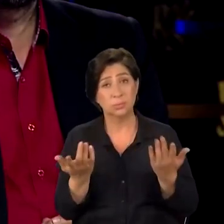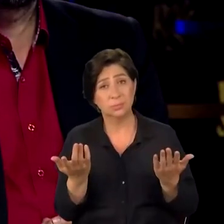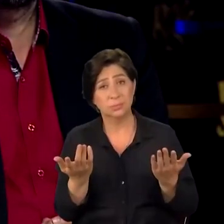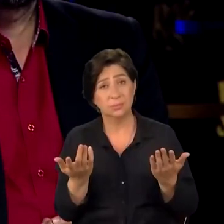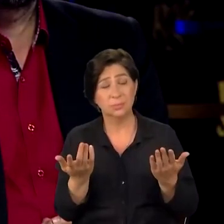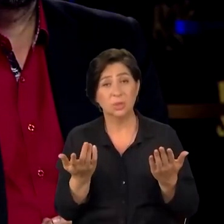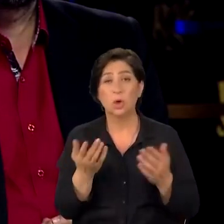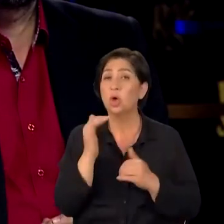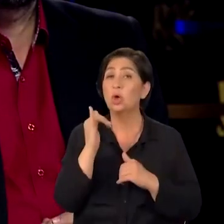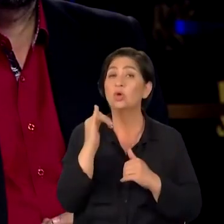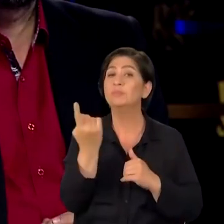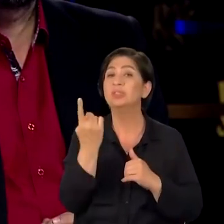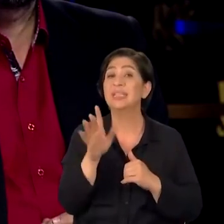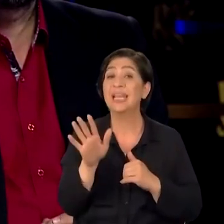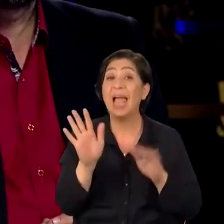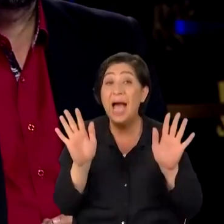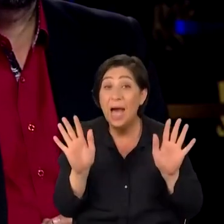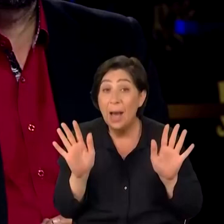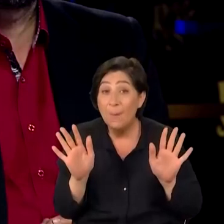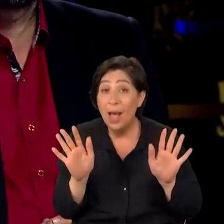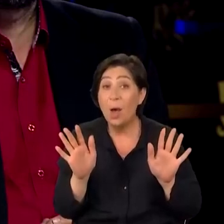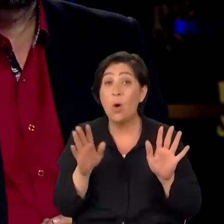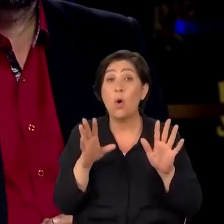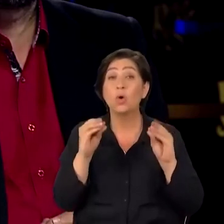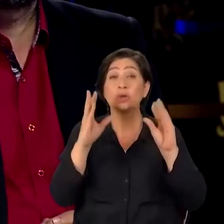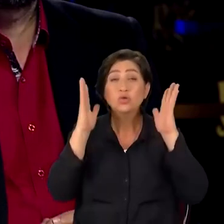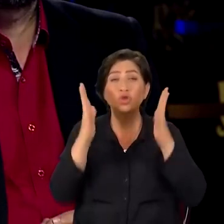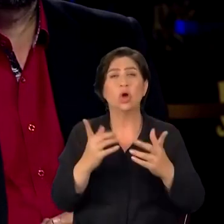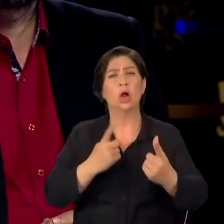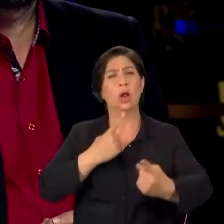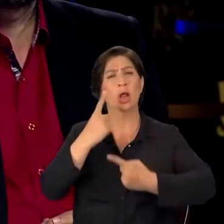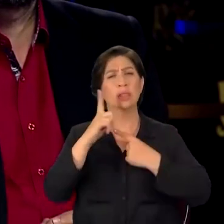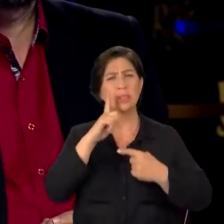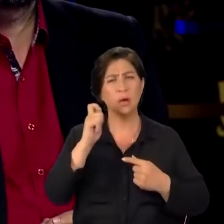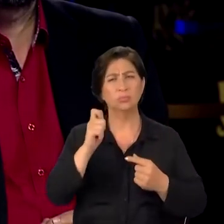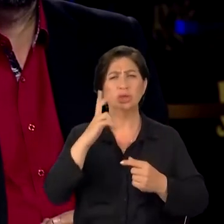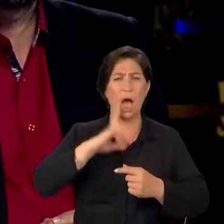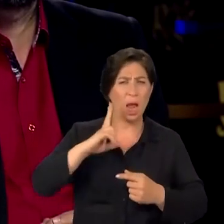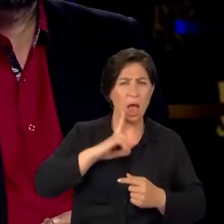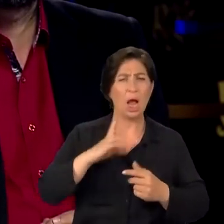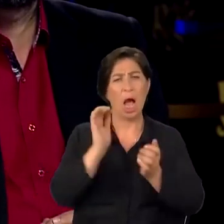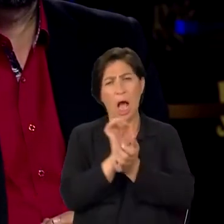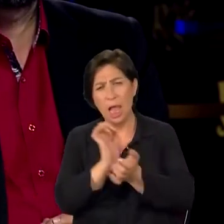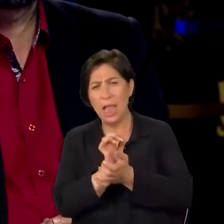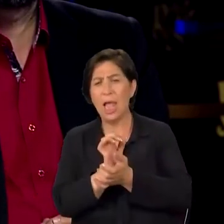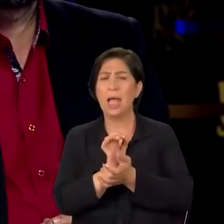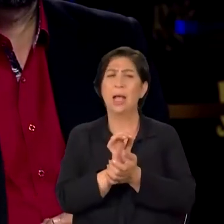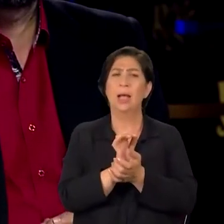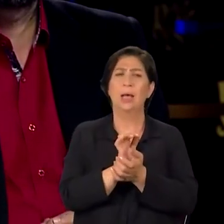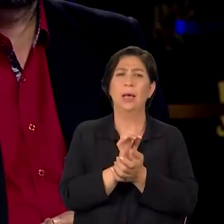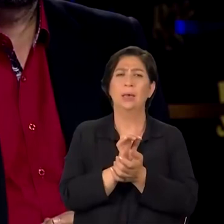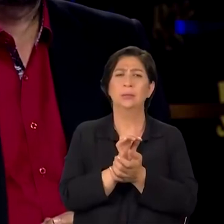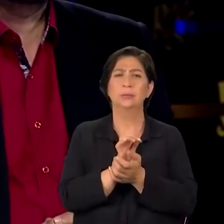boşananlar da. Evet. Şimdi kötü bir şey değil. Evet. Fakat o kadar çok vurgu yapılıyor ki namusa, ahlaka,